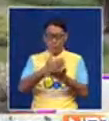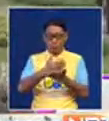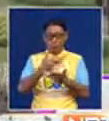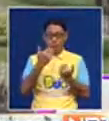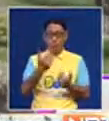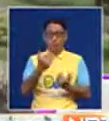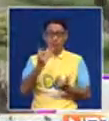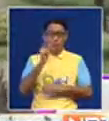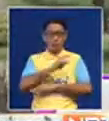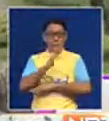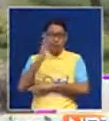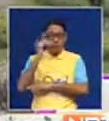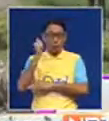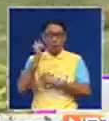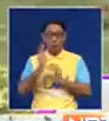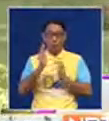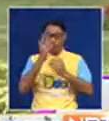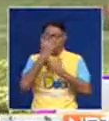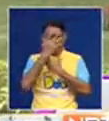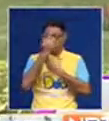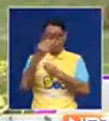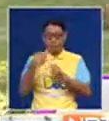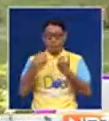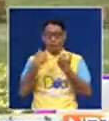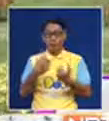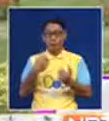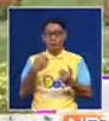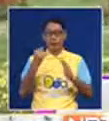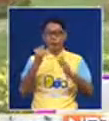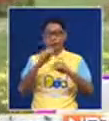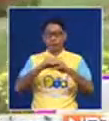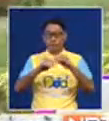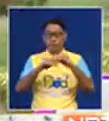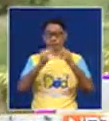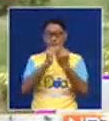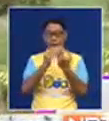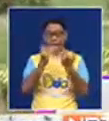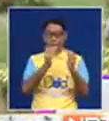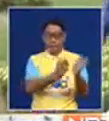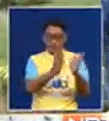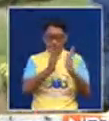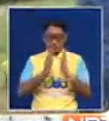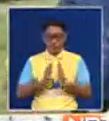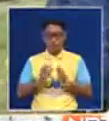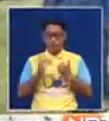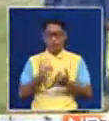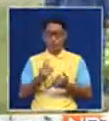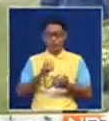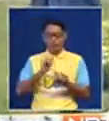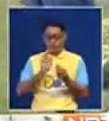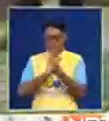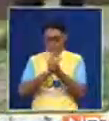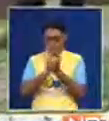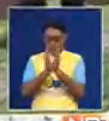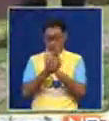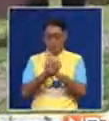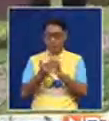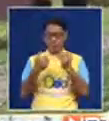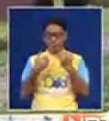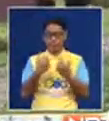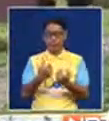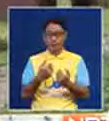ท่องเที่ยวก็เป็นไปอย่างคึกคักนะครับโดยเฉพาะพื้นที่โครงการพื้นที่ต้นแบบบูรณาการแก้ไขปัญหาและพัฒนาพื้นที่ตำบล